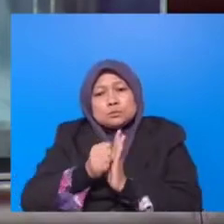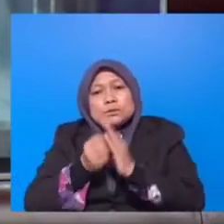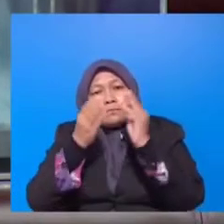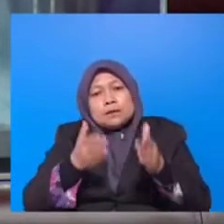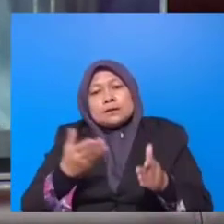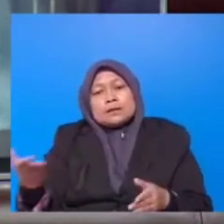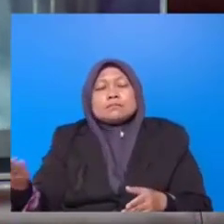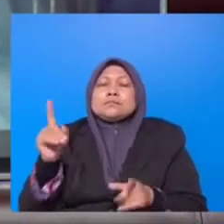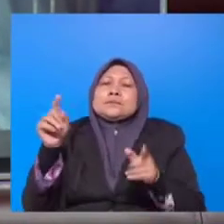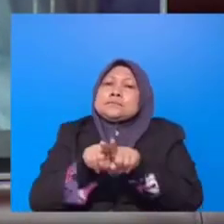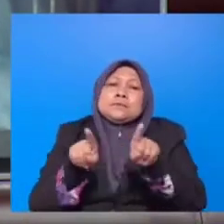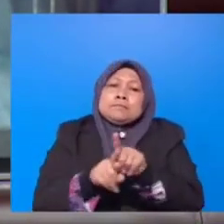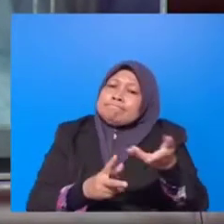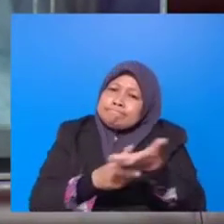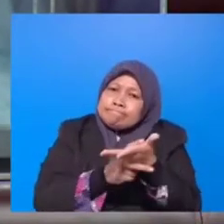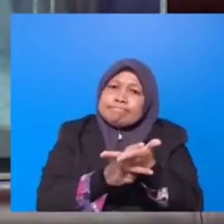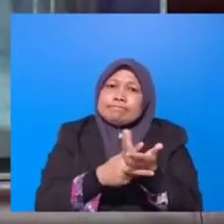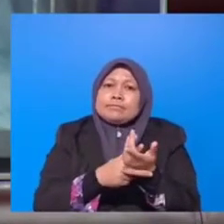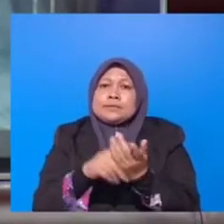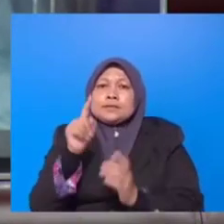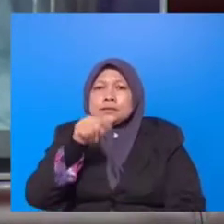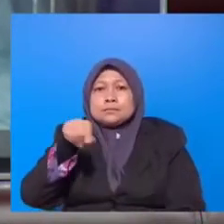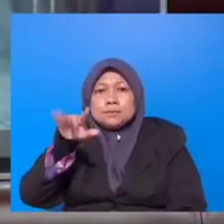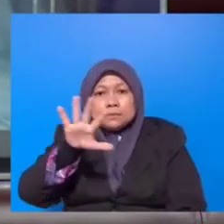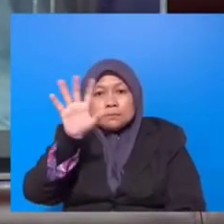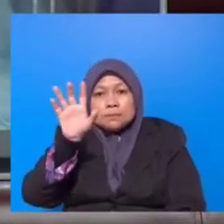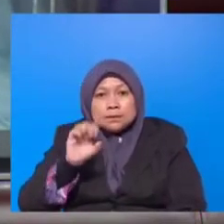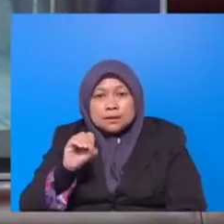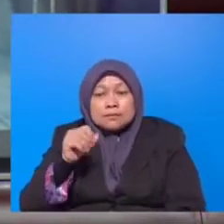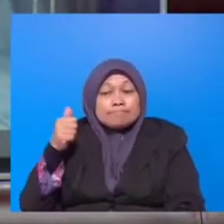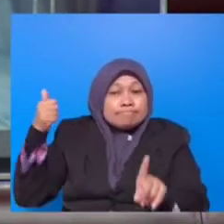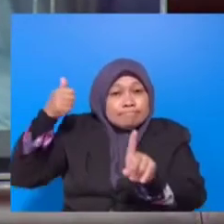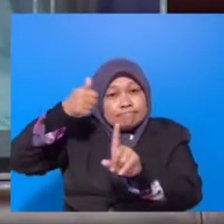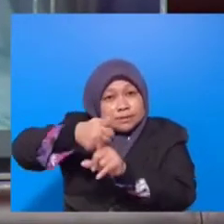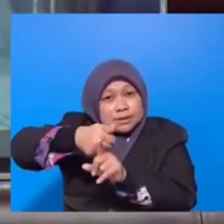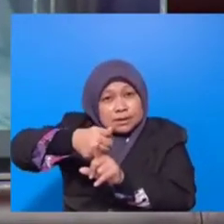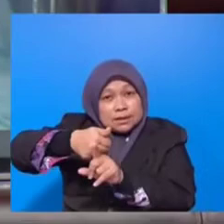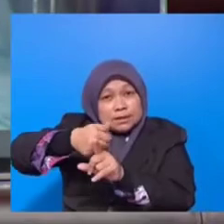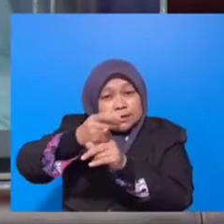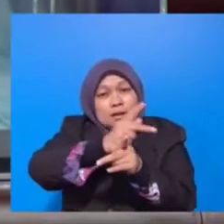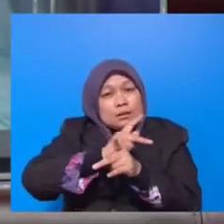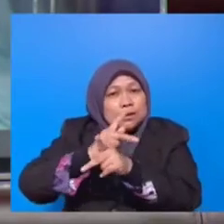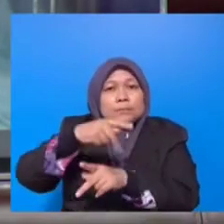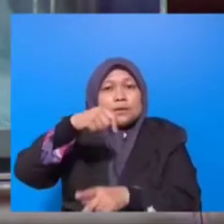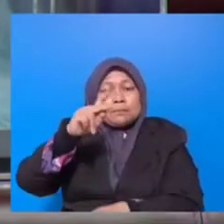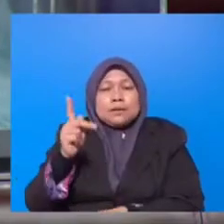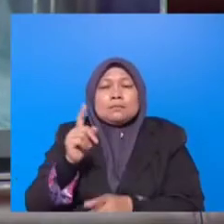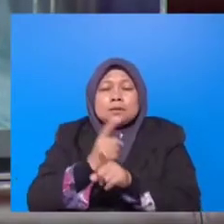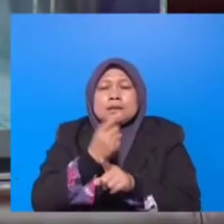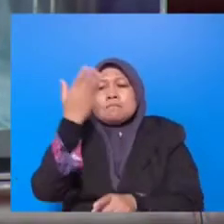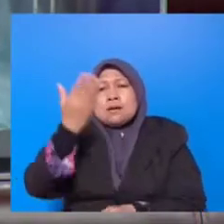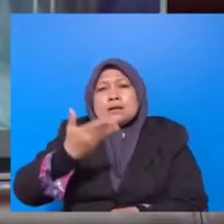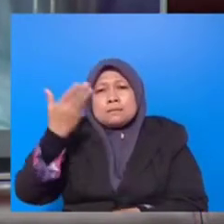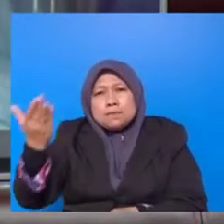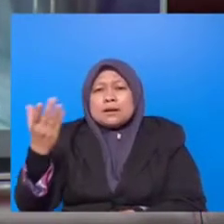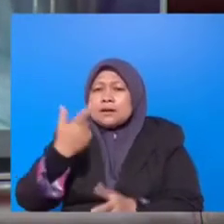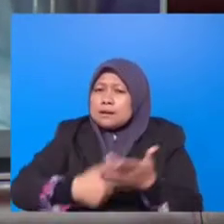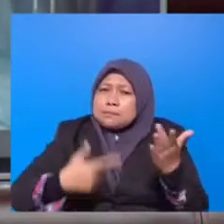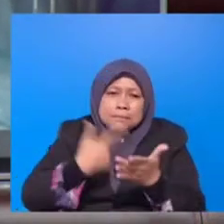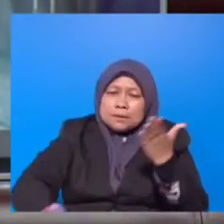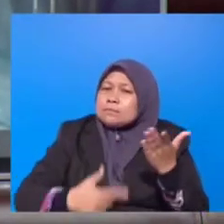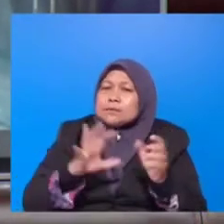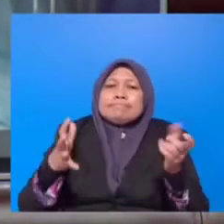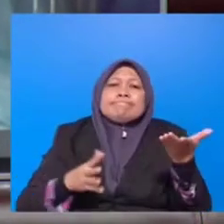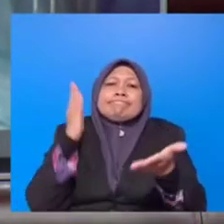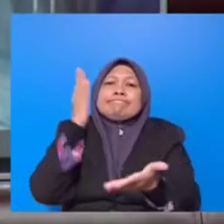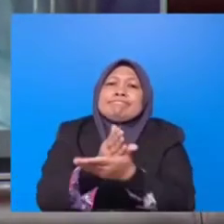juga terganggu. Dan akhirnya, 1.5% menyatakan bahawa Perintah Kawalan Pergerakan PKP menyebabkan logistik terhenti.